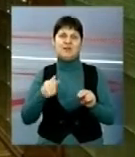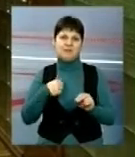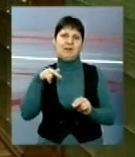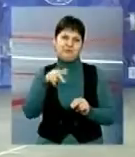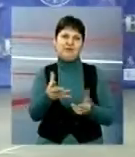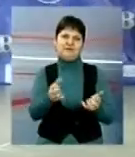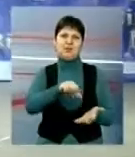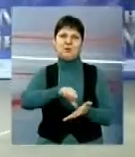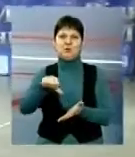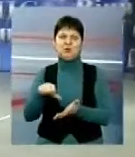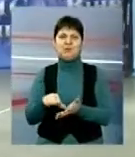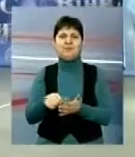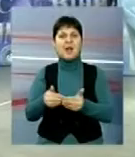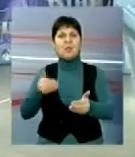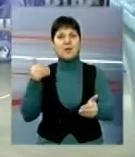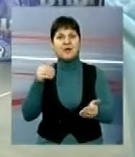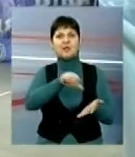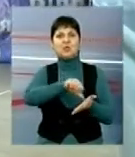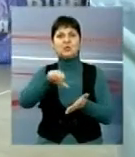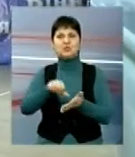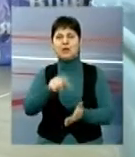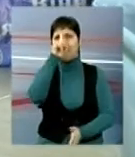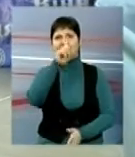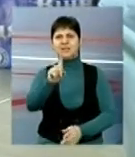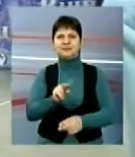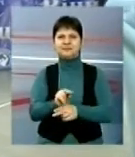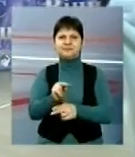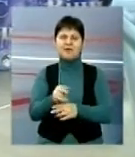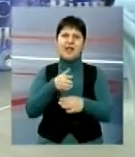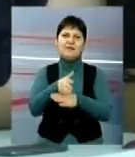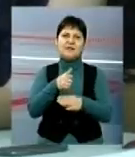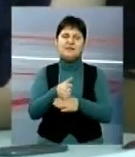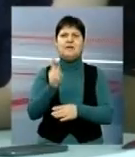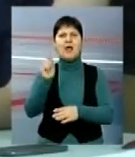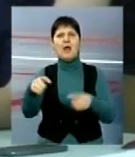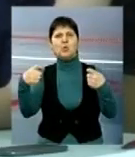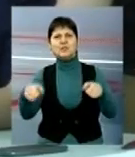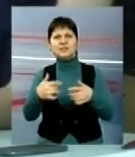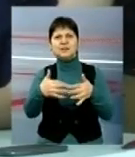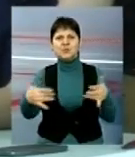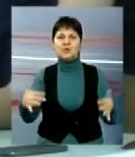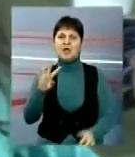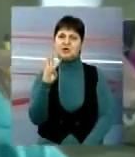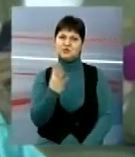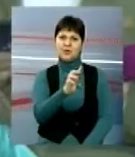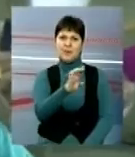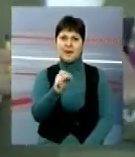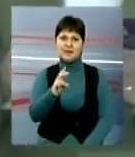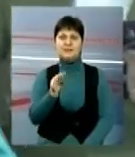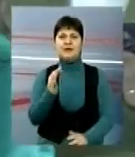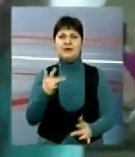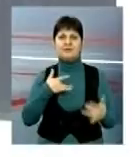взяти участь. Попереду на учасниць чекає місяць тренувань, відвідання благодійних аукціонів. А 4 березня у Театрі Садовського